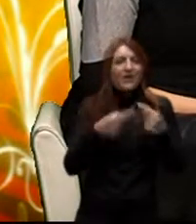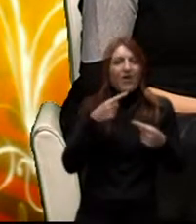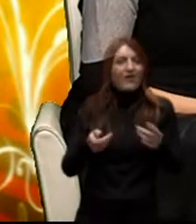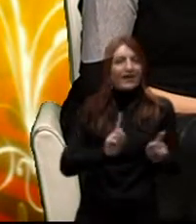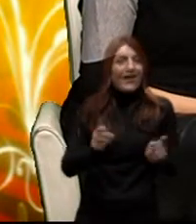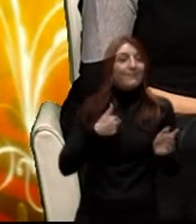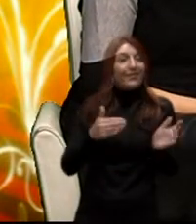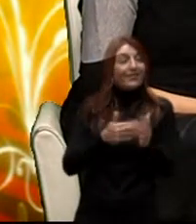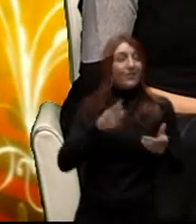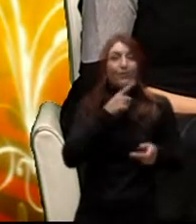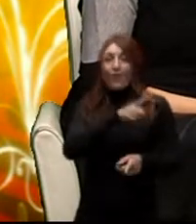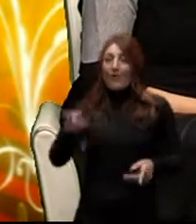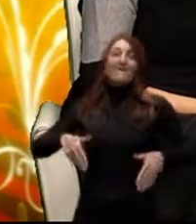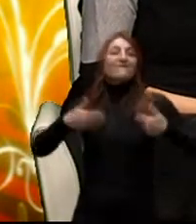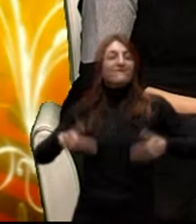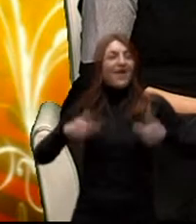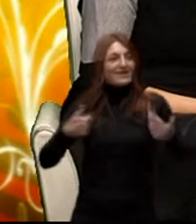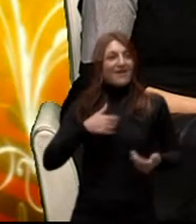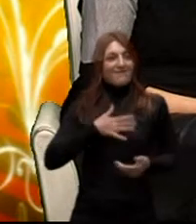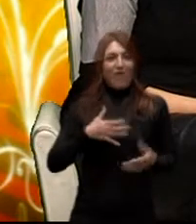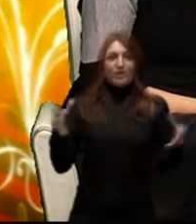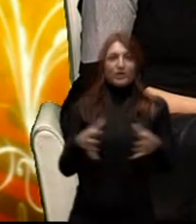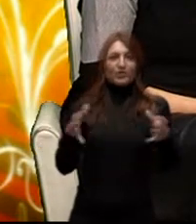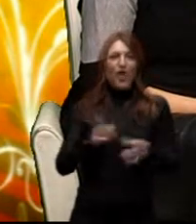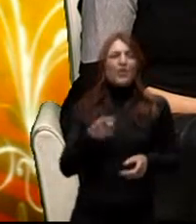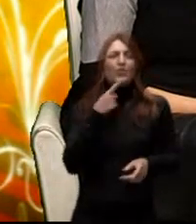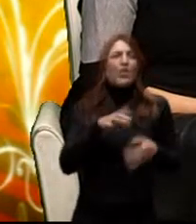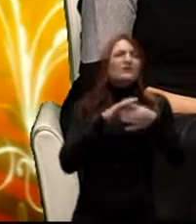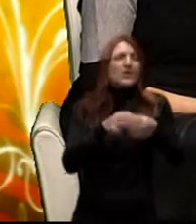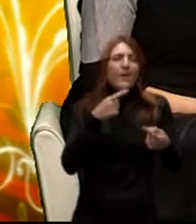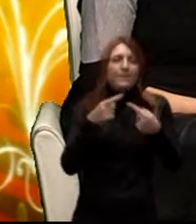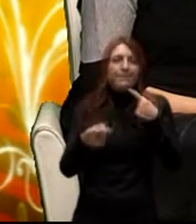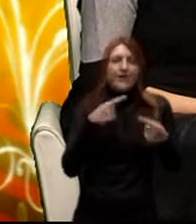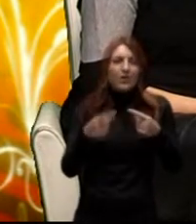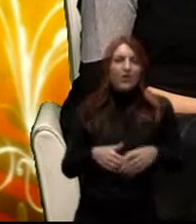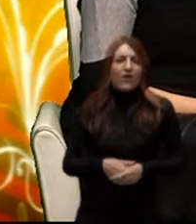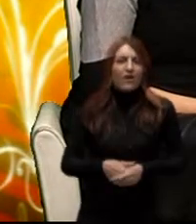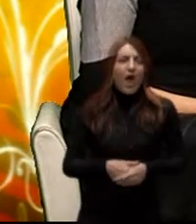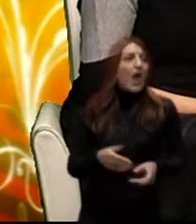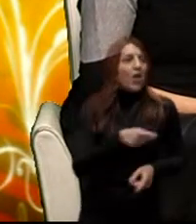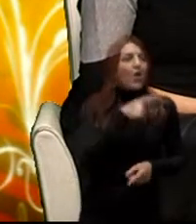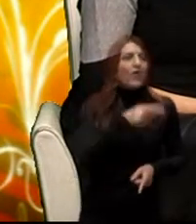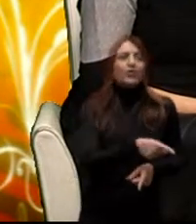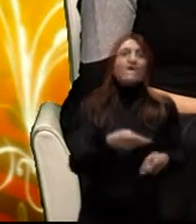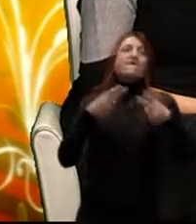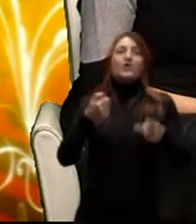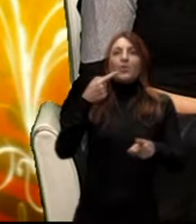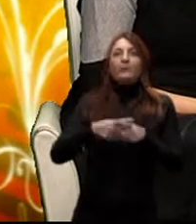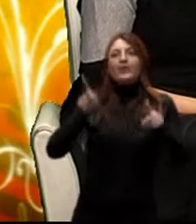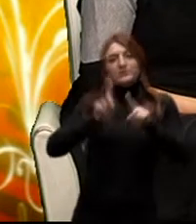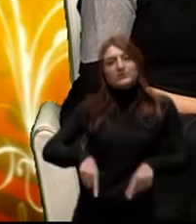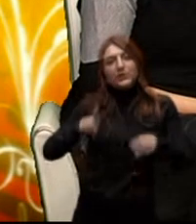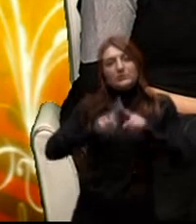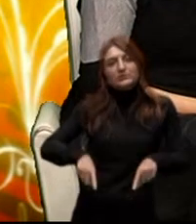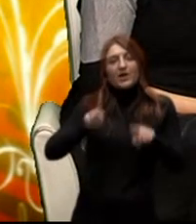veselim ljudima u društvu, a ne sa nekim ko se stalno žali i jako, sve što god kaže, tako jako važno. I 100 puta vam ponavlja jedno te